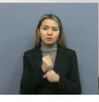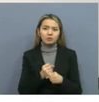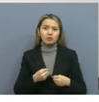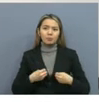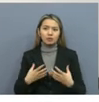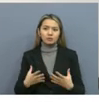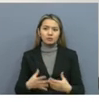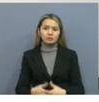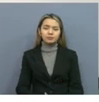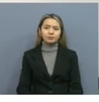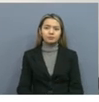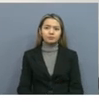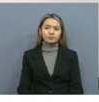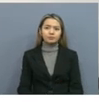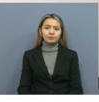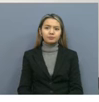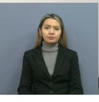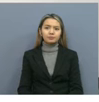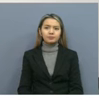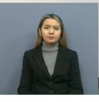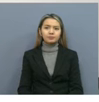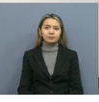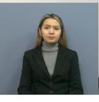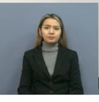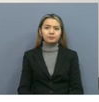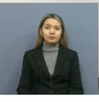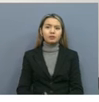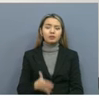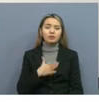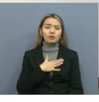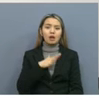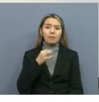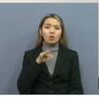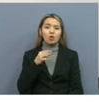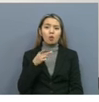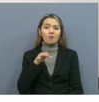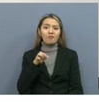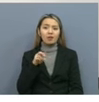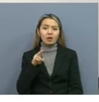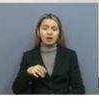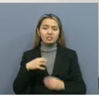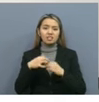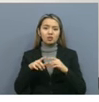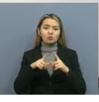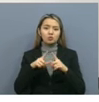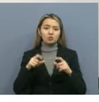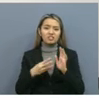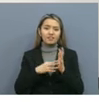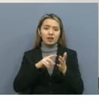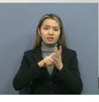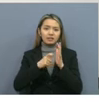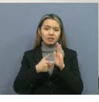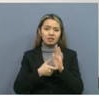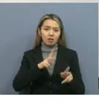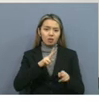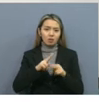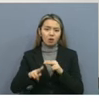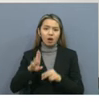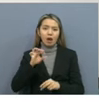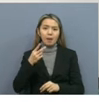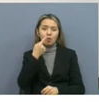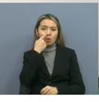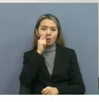Я приехала с села Петровки после 9 класса. Мен Петровка селосындағы орта мектептің 9-шы сыныбынан кейін Каменкадағы